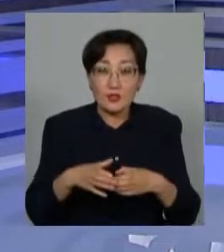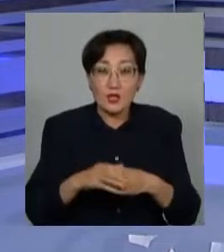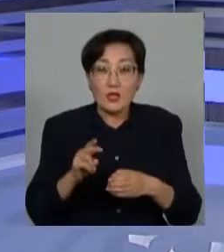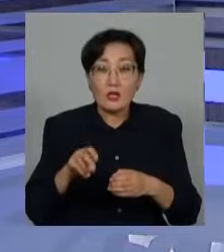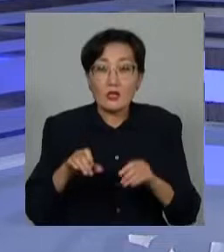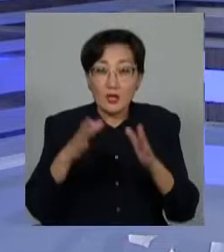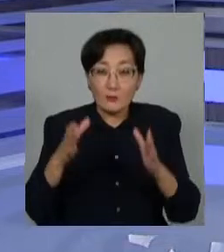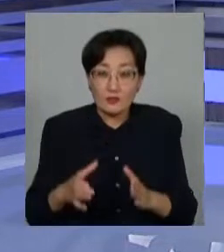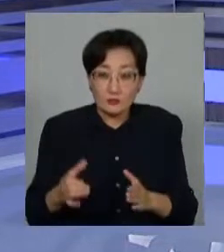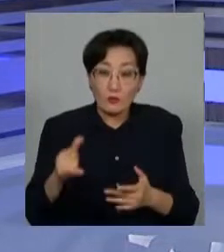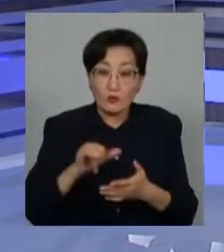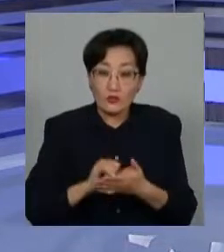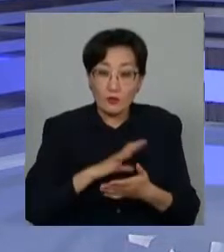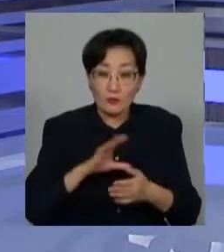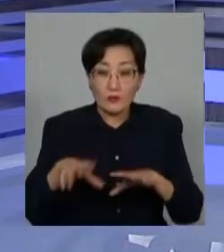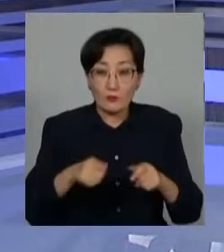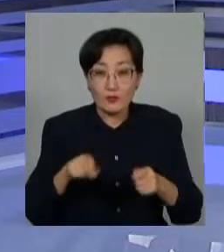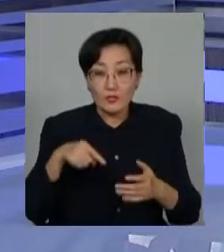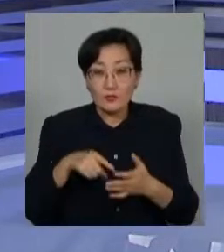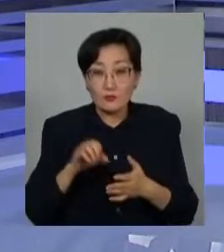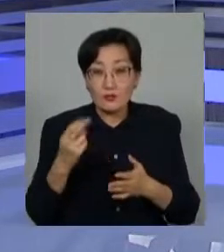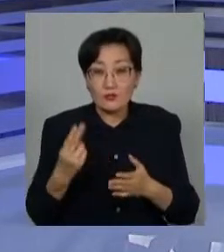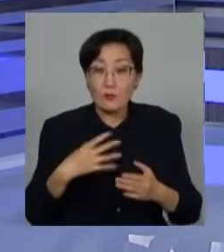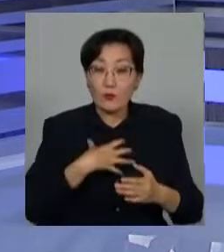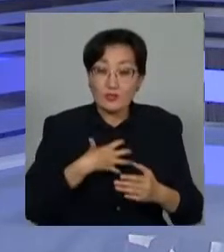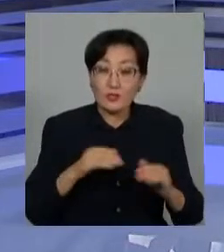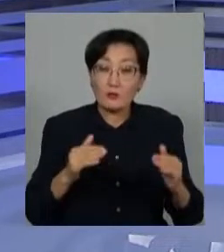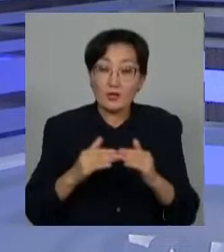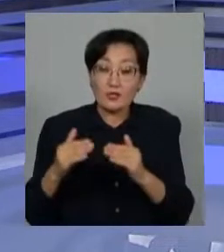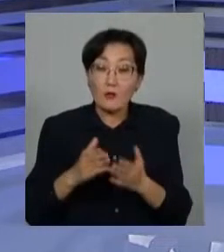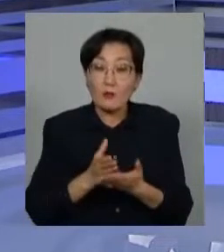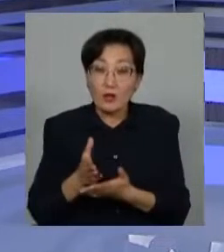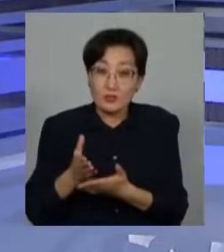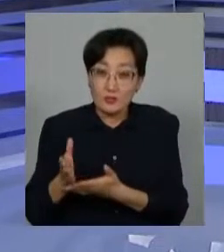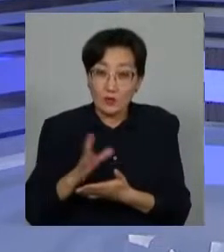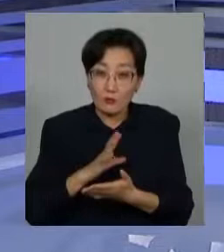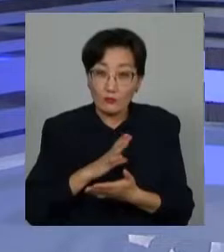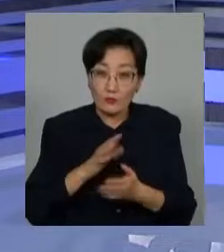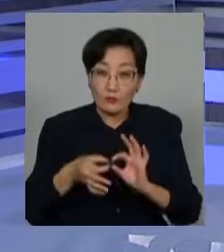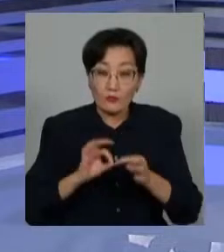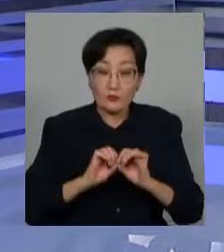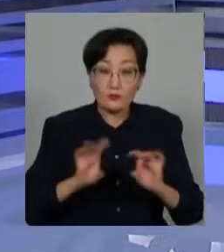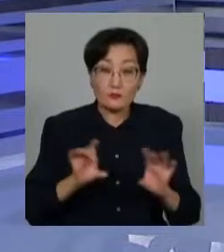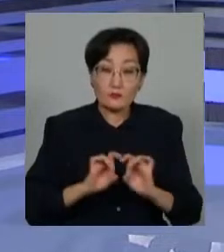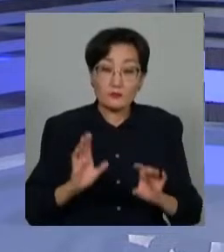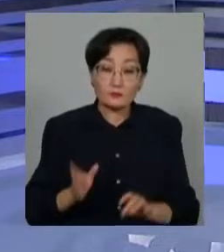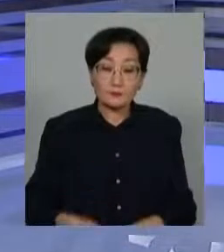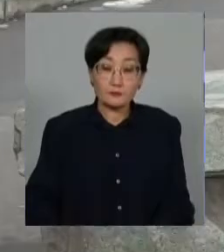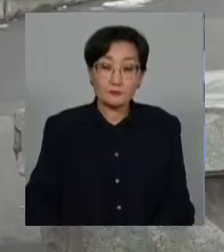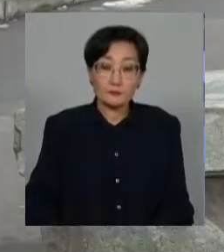капсула орнатты. Бұдан бөлек президент қаладағы әлеуметтік маңызды нысандарды аралады. Толығырақ Нәскен Еркін